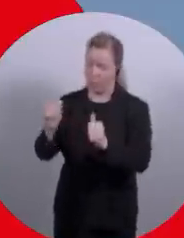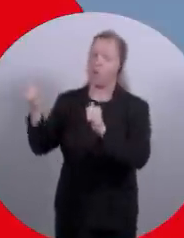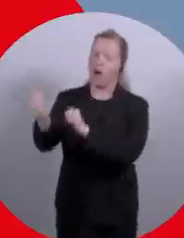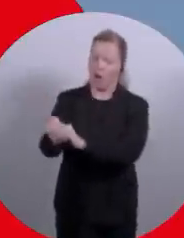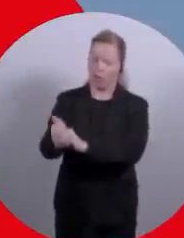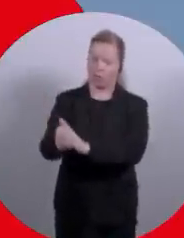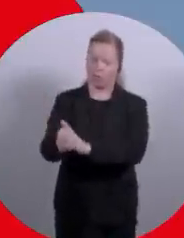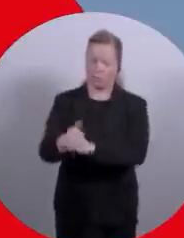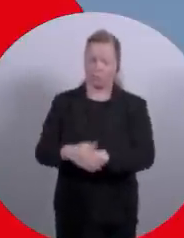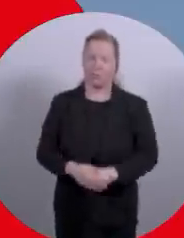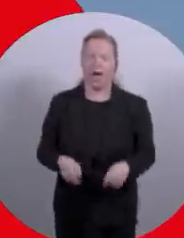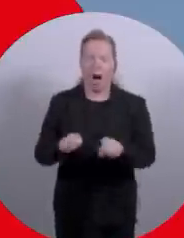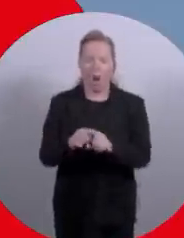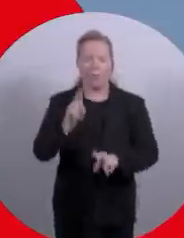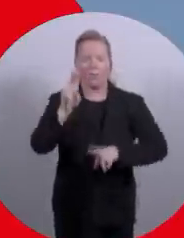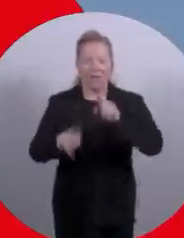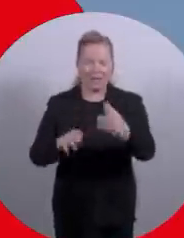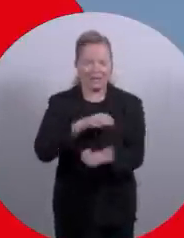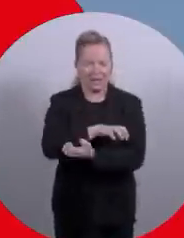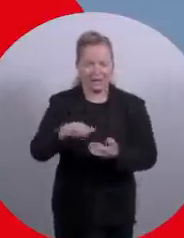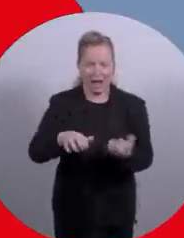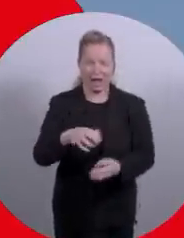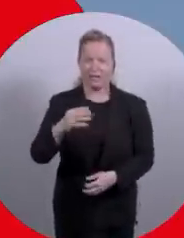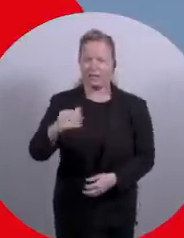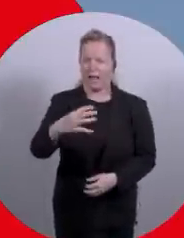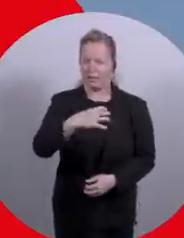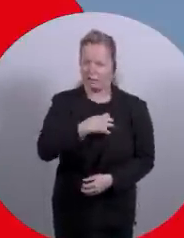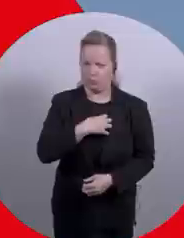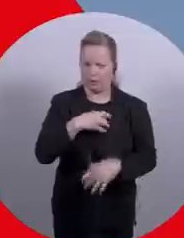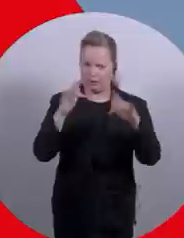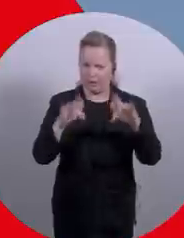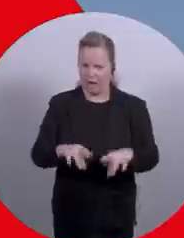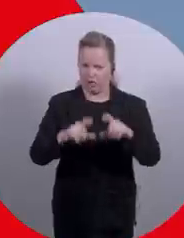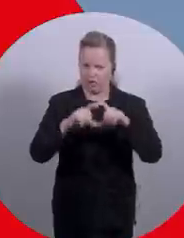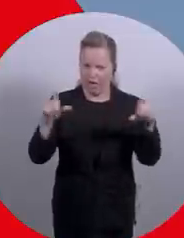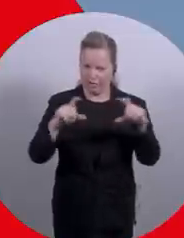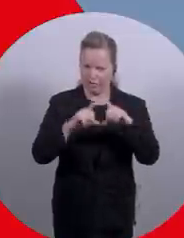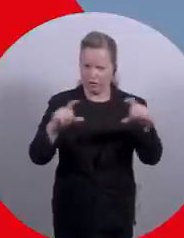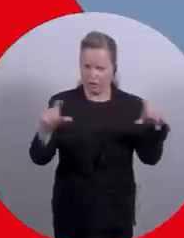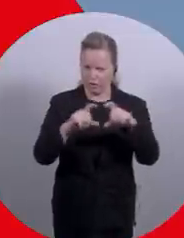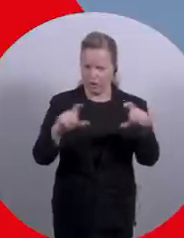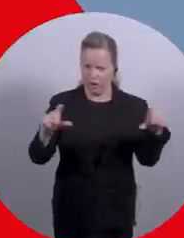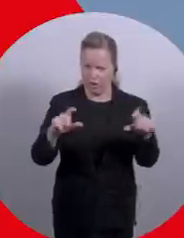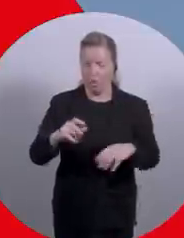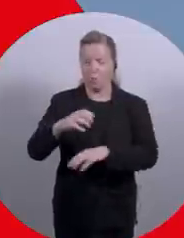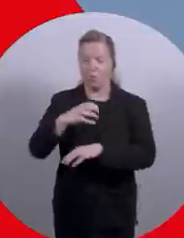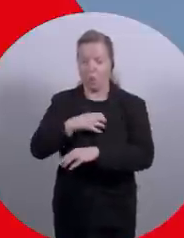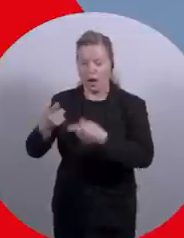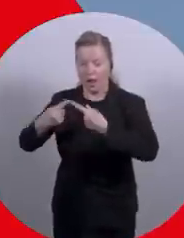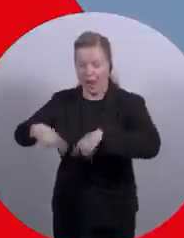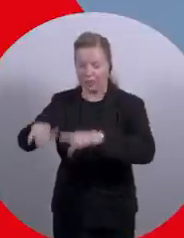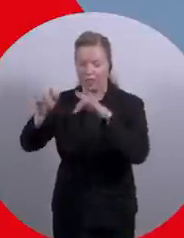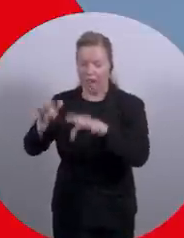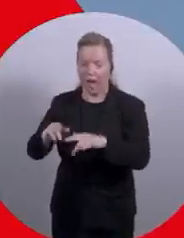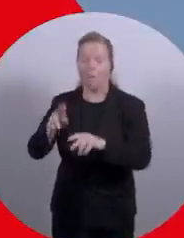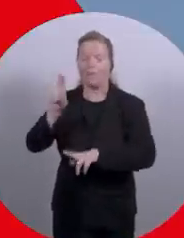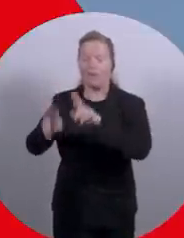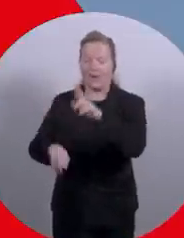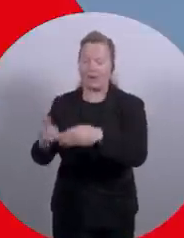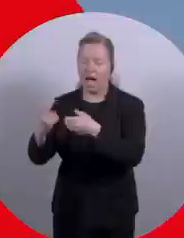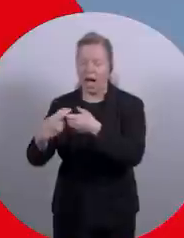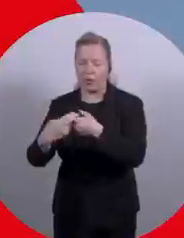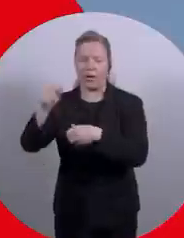auch beim pflegeskandal hat Salzburg Schlagzeilen gemacht im Burgenland haben wir Anstellung pflegender Angehöriger